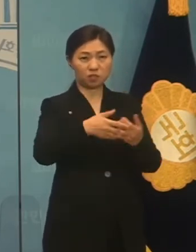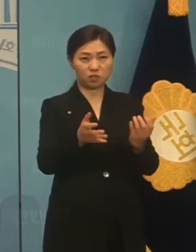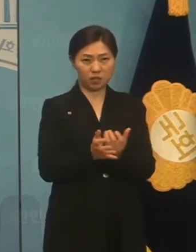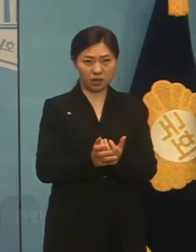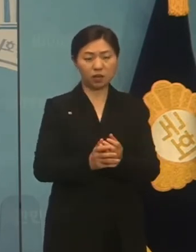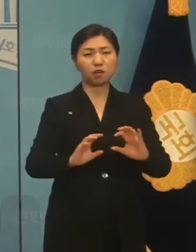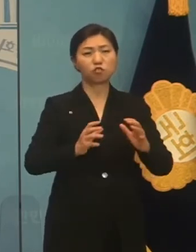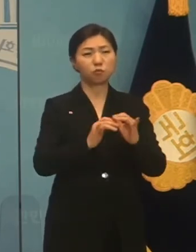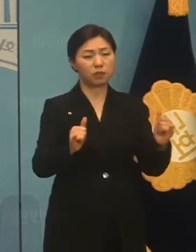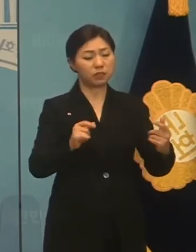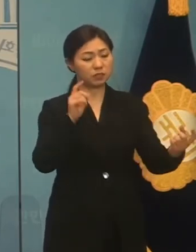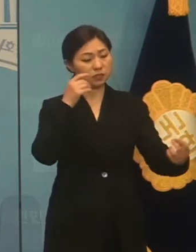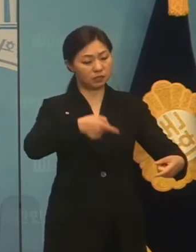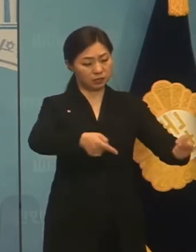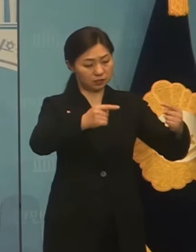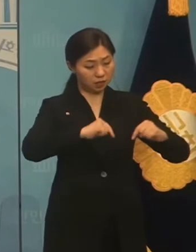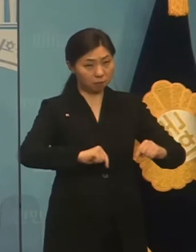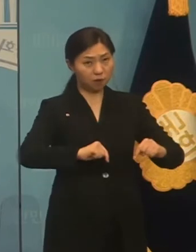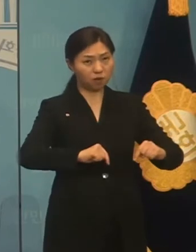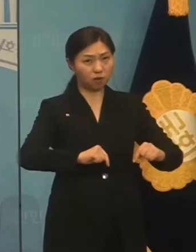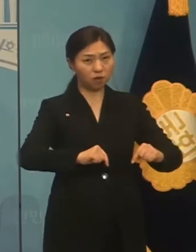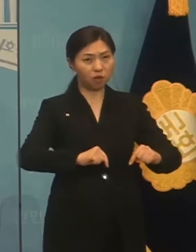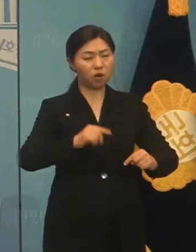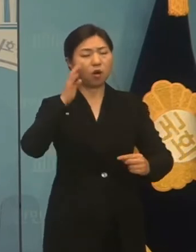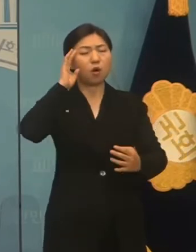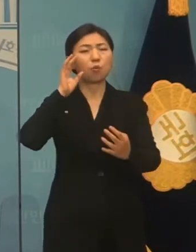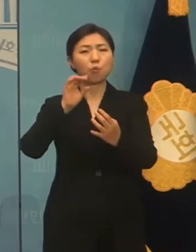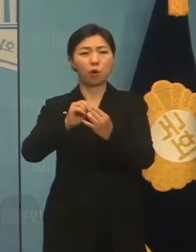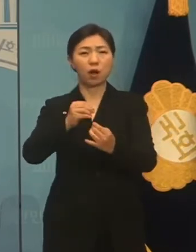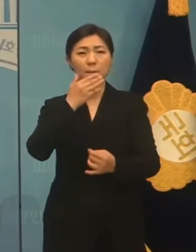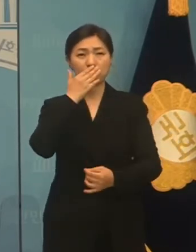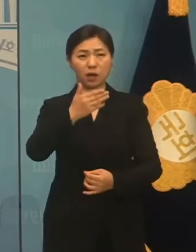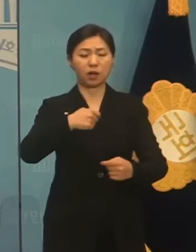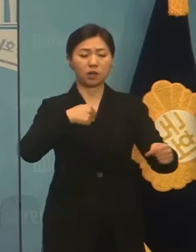공감, AI 정당으로 만들겠습니다.